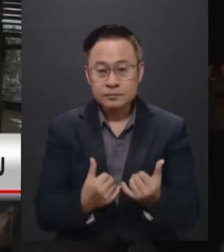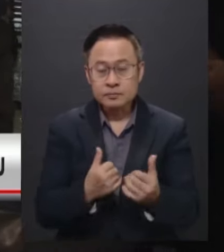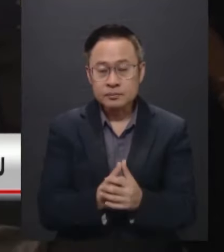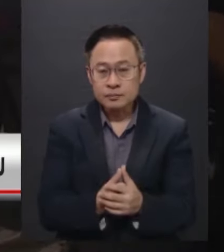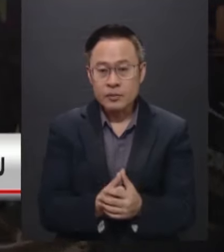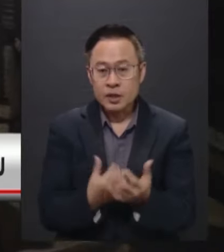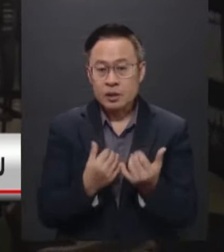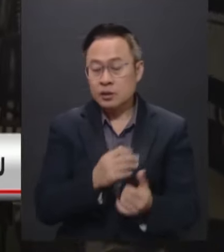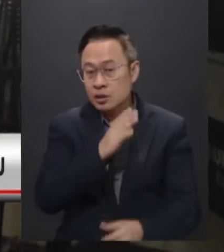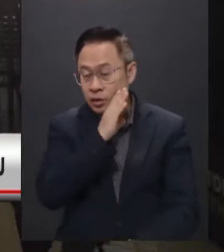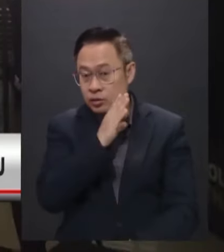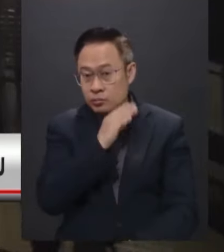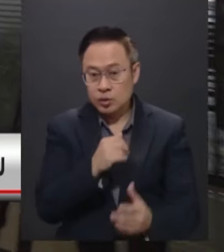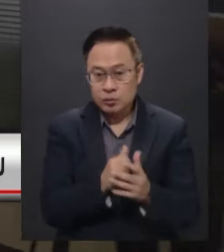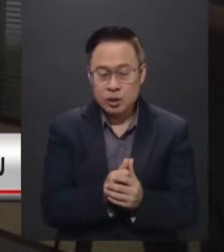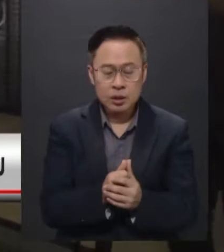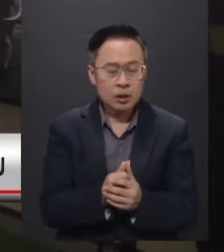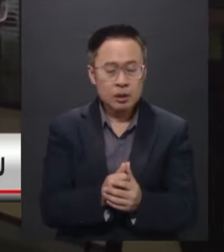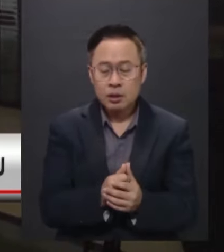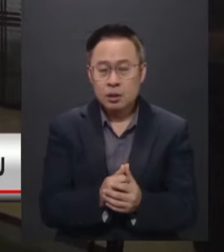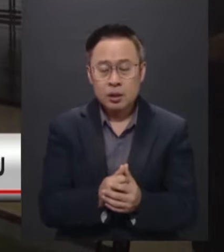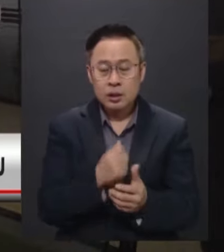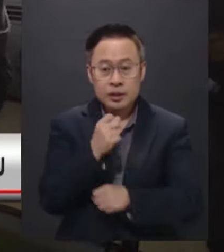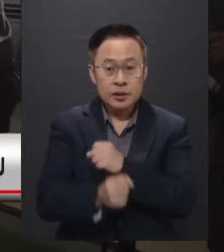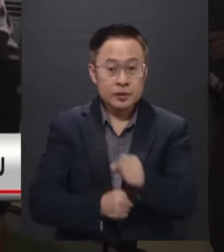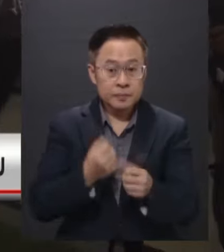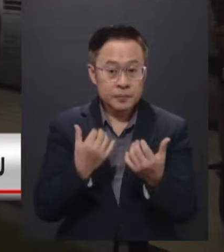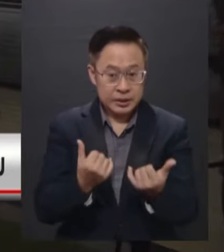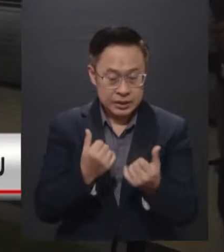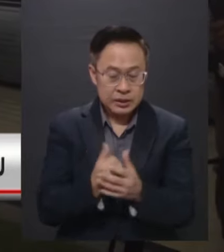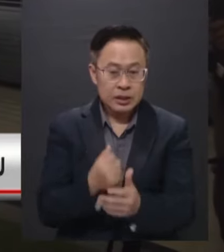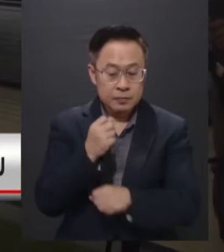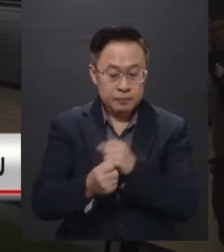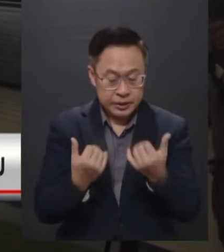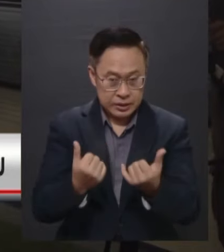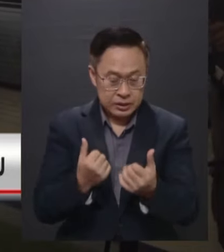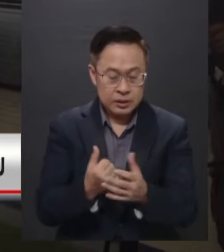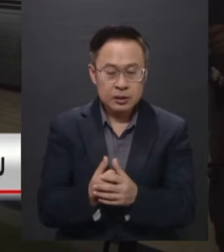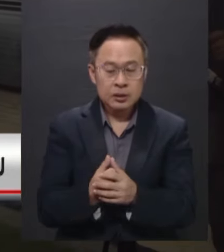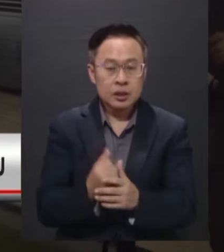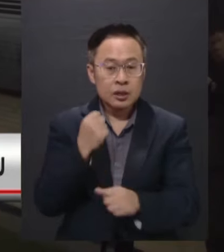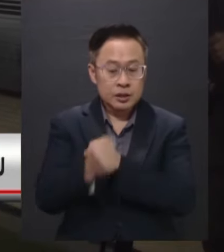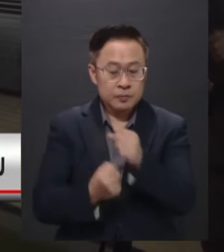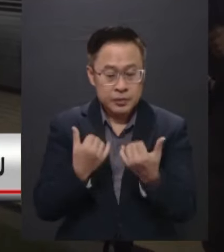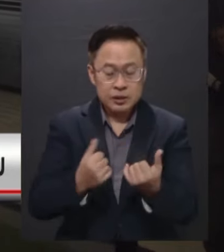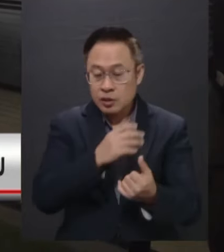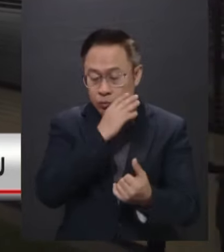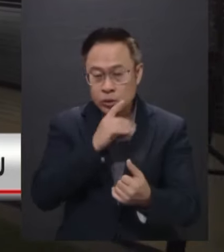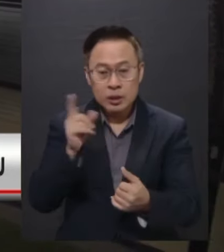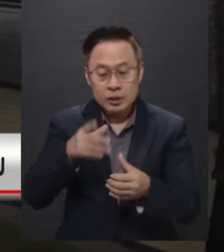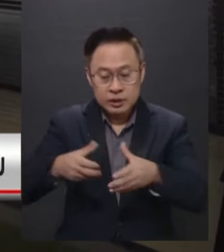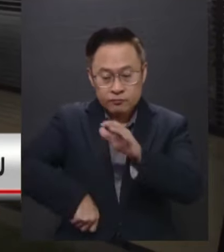ม่ได้ส่งแข่งในปีนี้หรือว่าตกคลับไลเซนซิ่งอะไรก็ตามแต่จะถูกตัดสิทธิ์ในการประชุมครั้งต่อไปซึ่ง